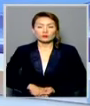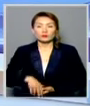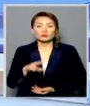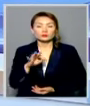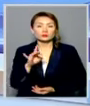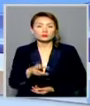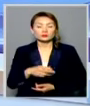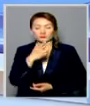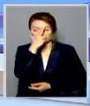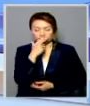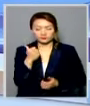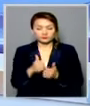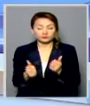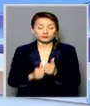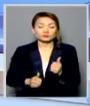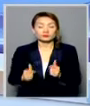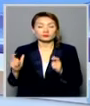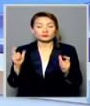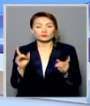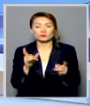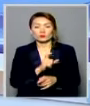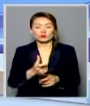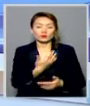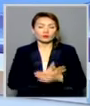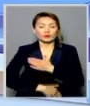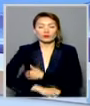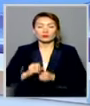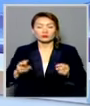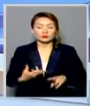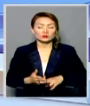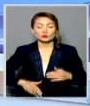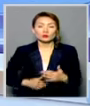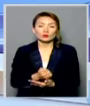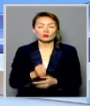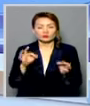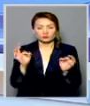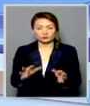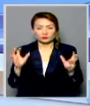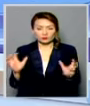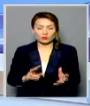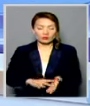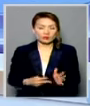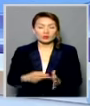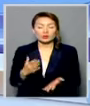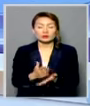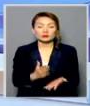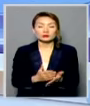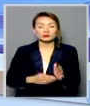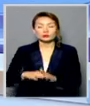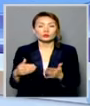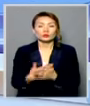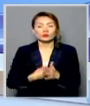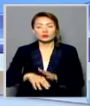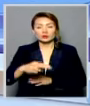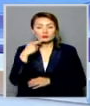Таксопарки должны адаптировать каждый 10-й транспорт для людей с инвалидностью. Такая норма предусмотрена в законопроекте, направленном на